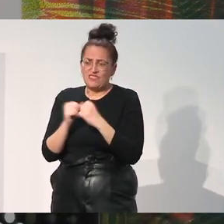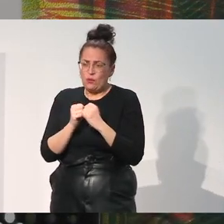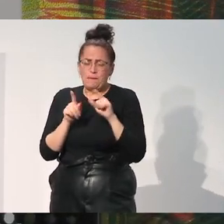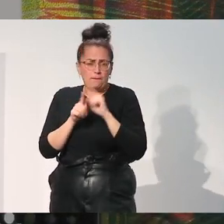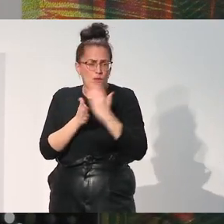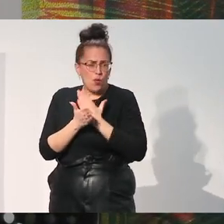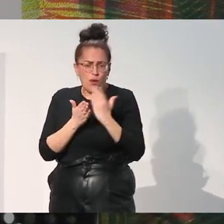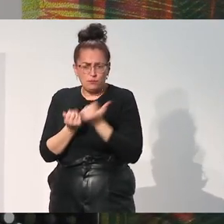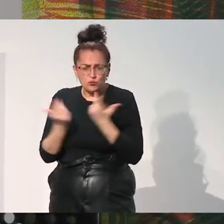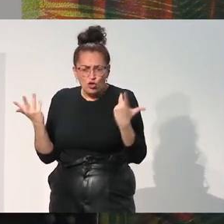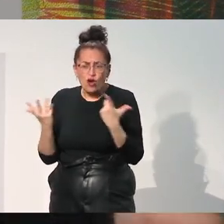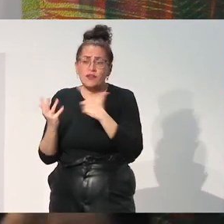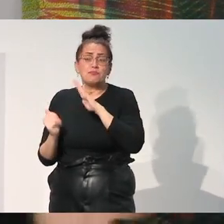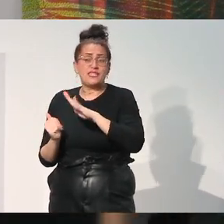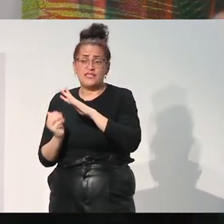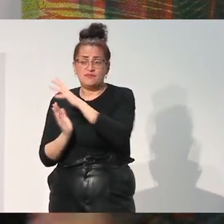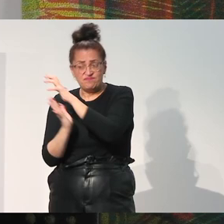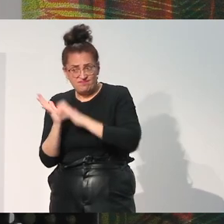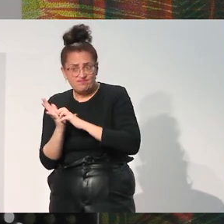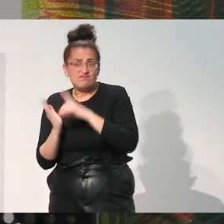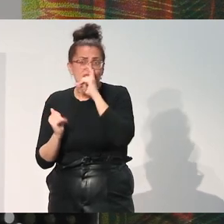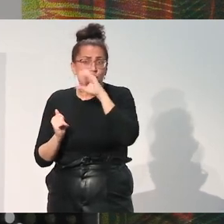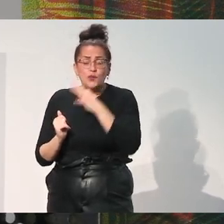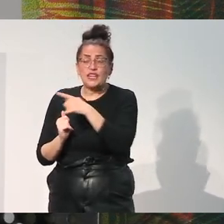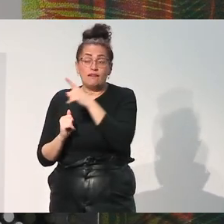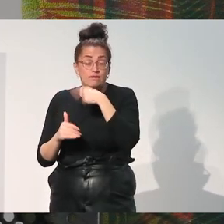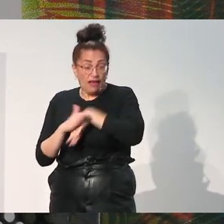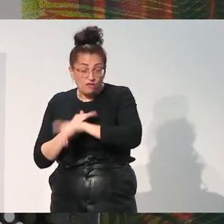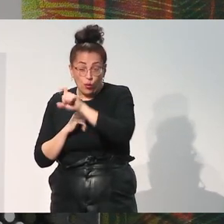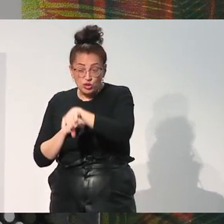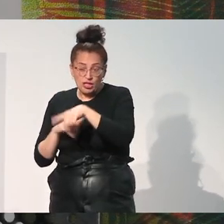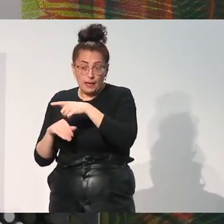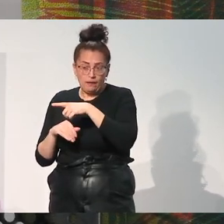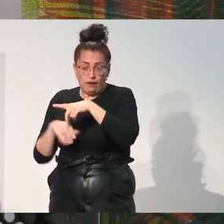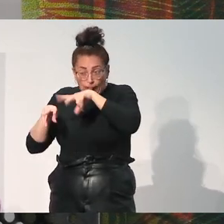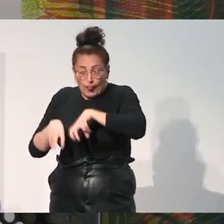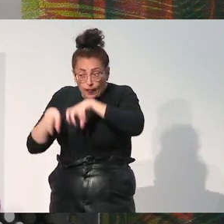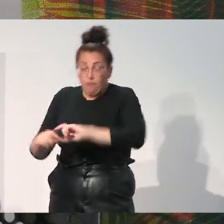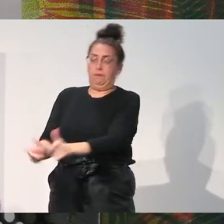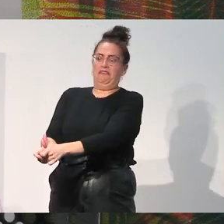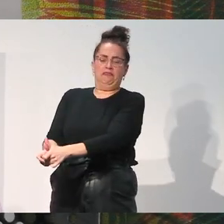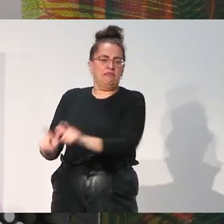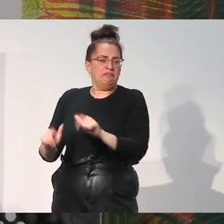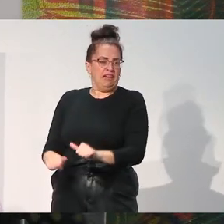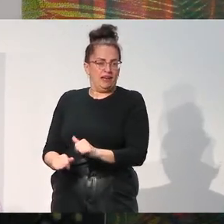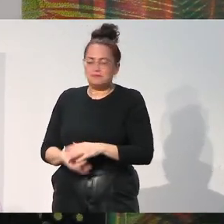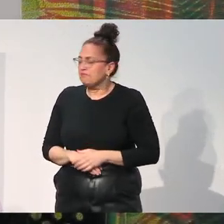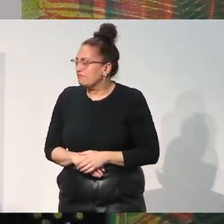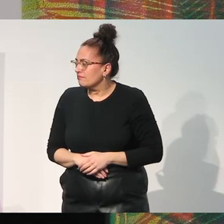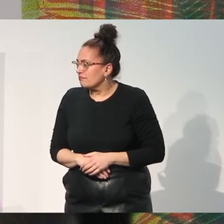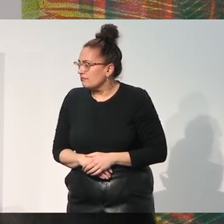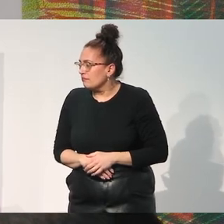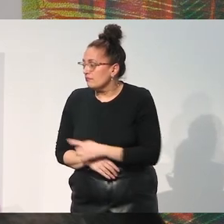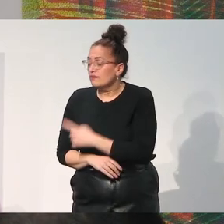arabe qui étaient un peu cachés dans ces caves. Oliver, Sabil évoquait la façon dont les